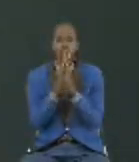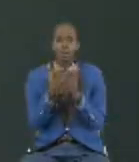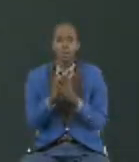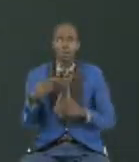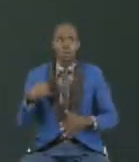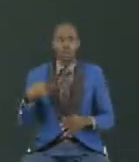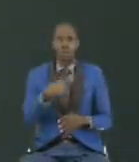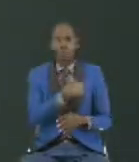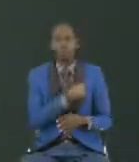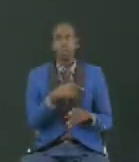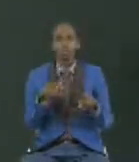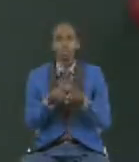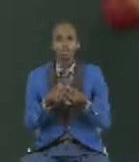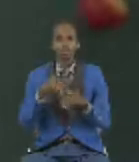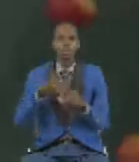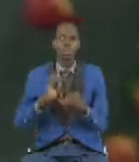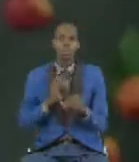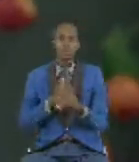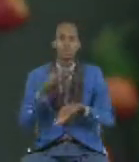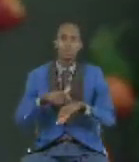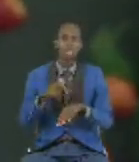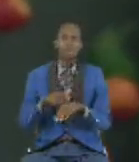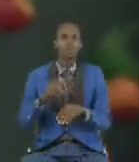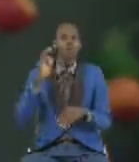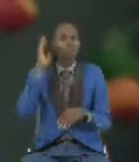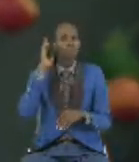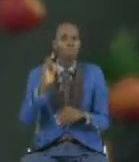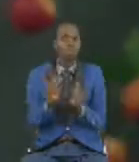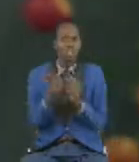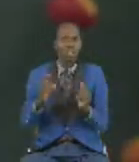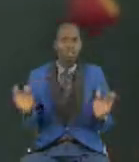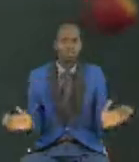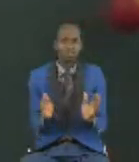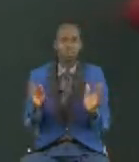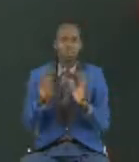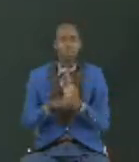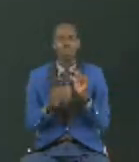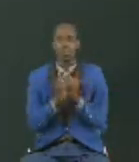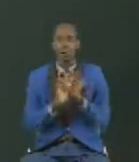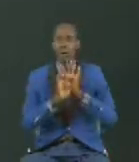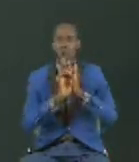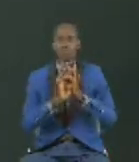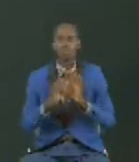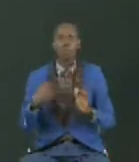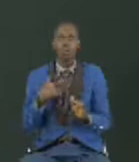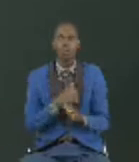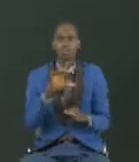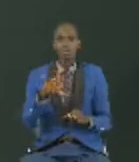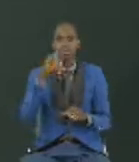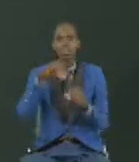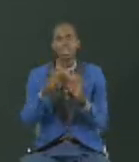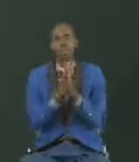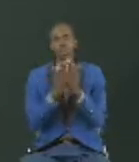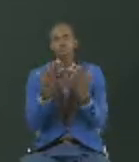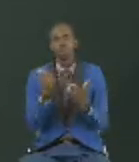aussi, dans notre génération, à notre temps, avec l'encouragement et l'exemple que nous voyons dans les actes des apôtres, que